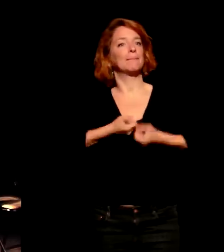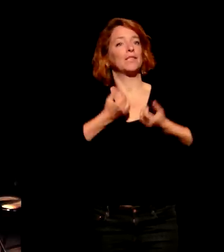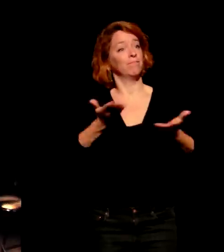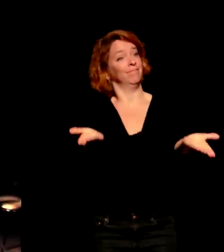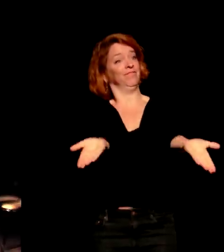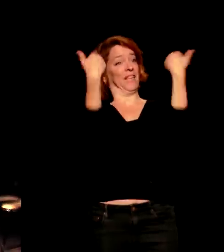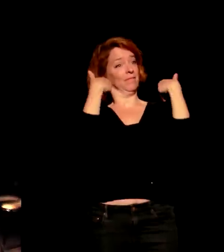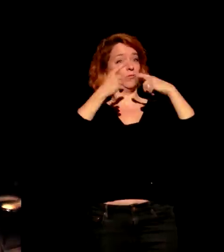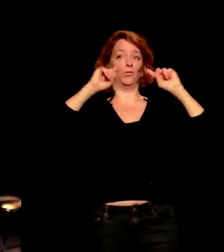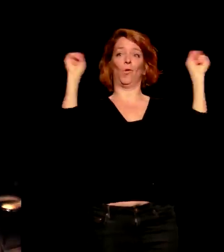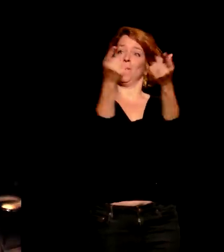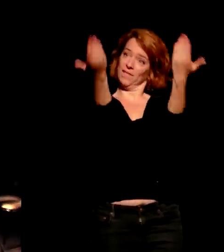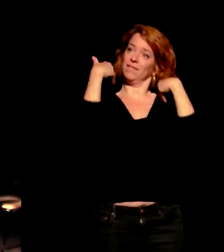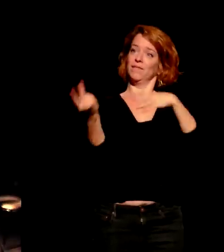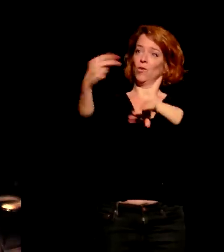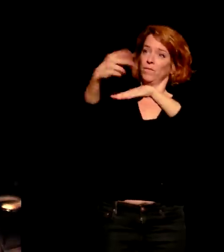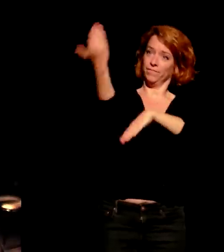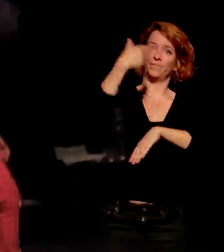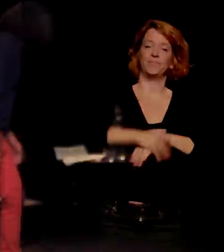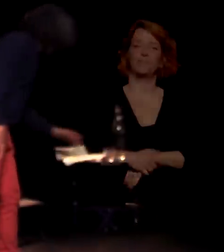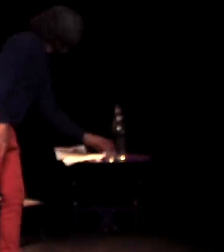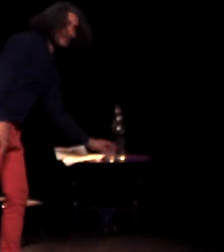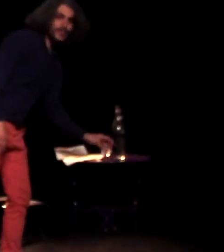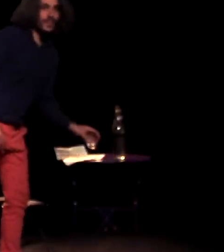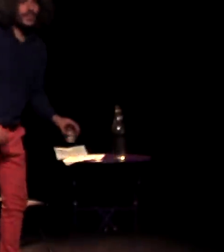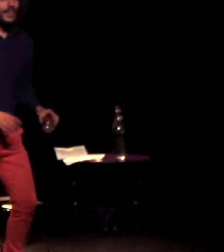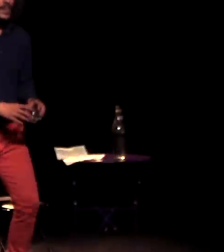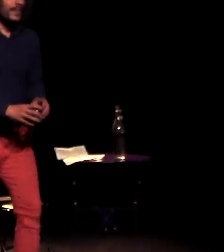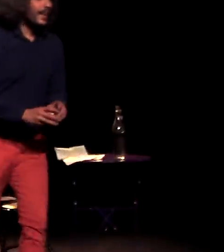de me rejoindre sur scène. Allez, on va se réveiller comme ça.